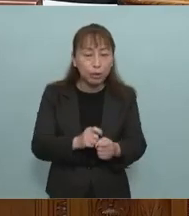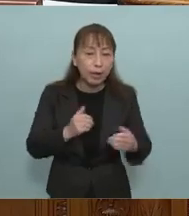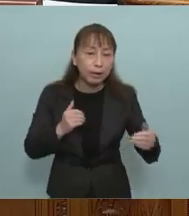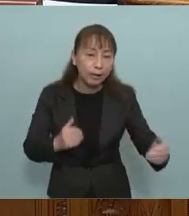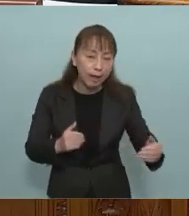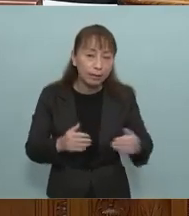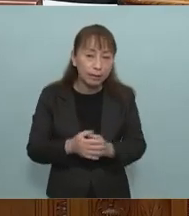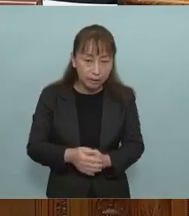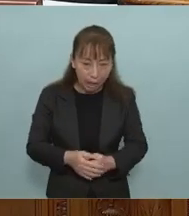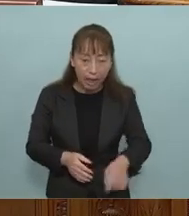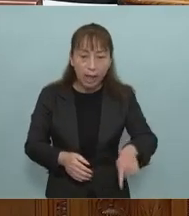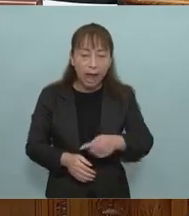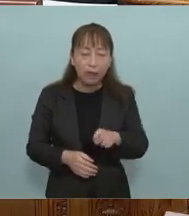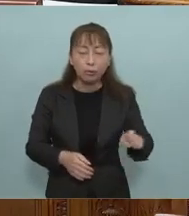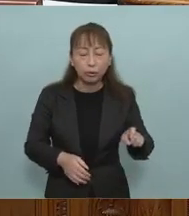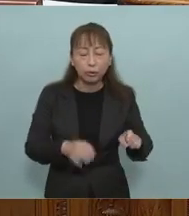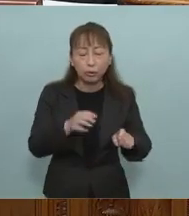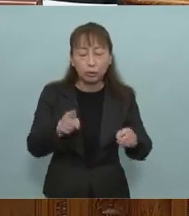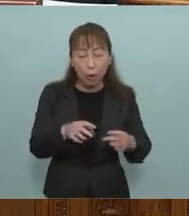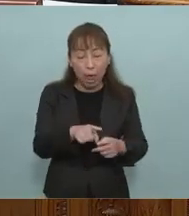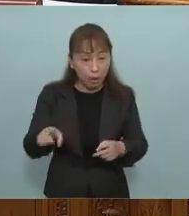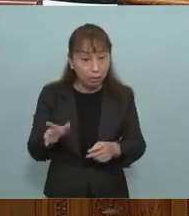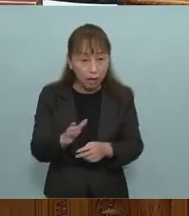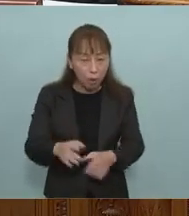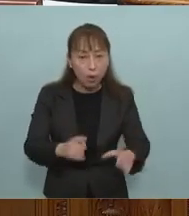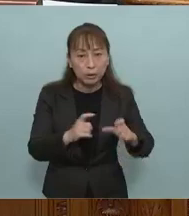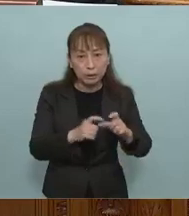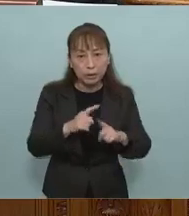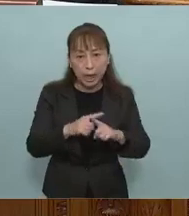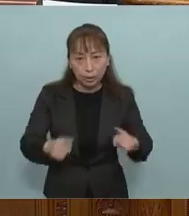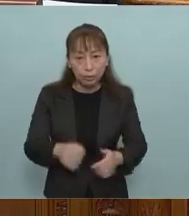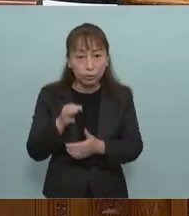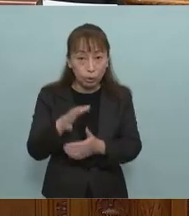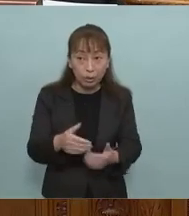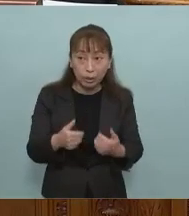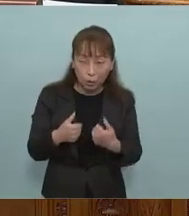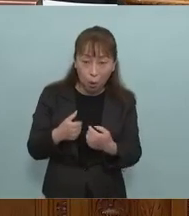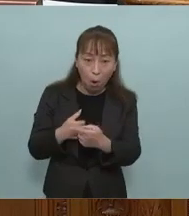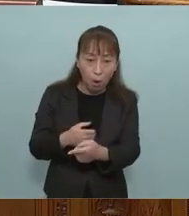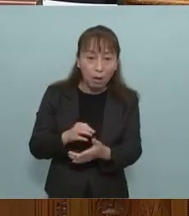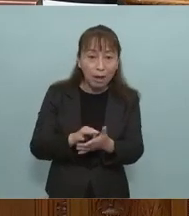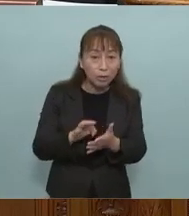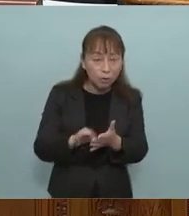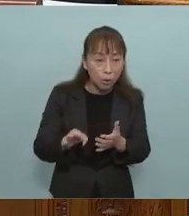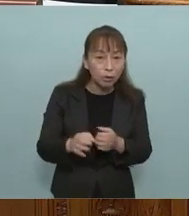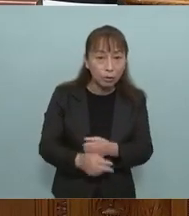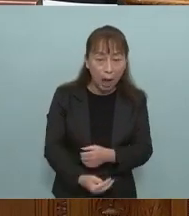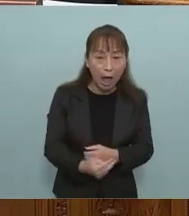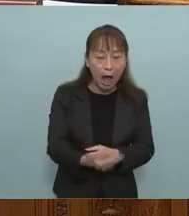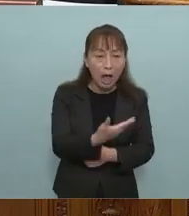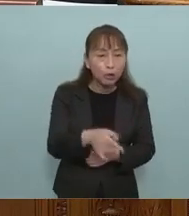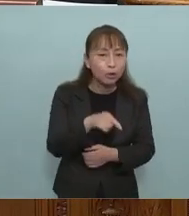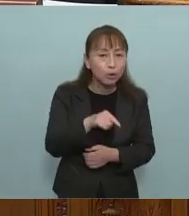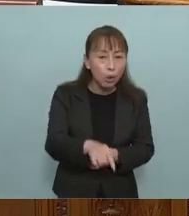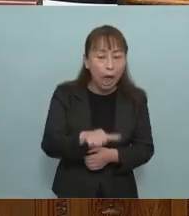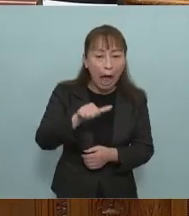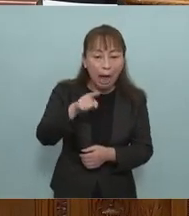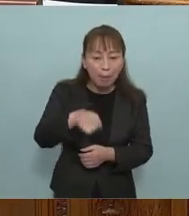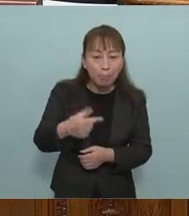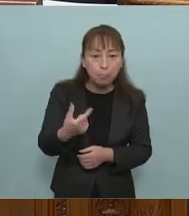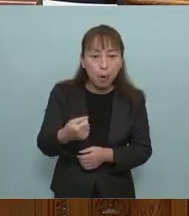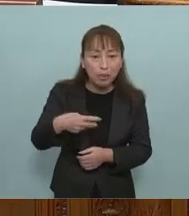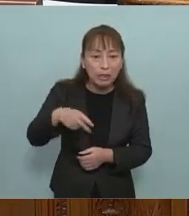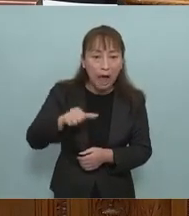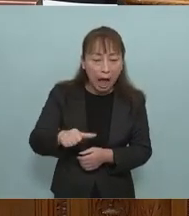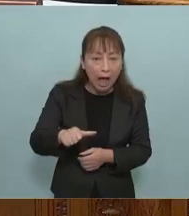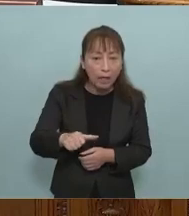GX 投資が必要と試算しました。その活用にあたっては、水素・アンモニアの研究開発等に加え